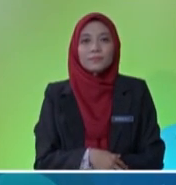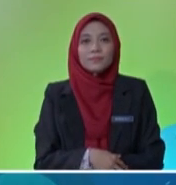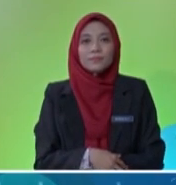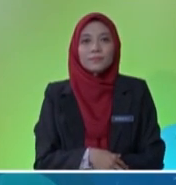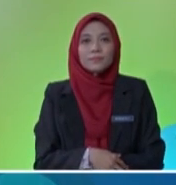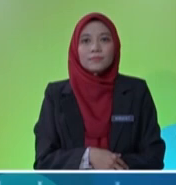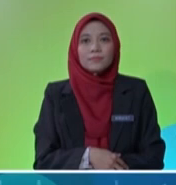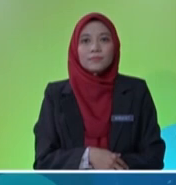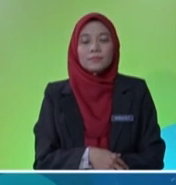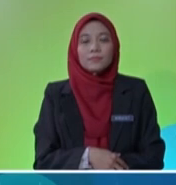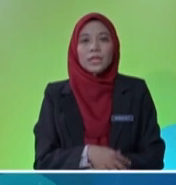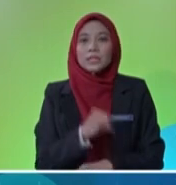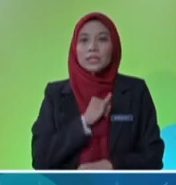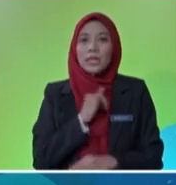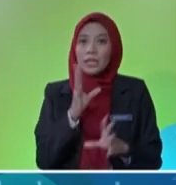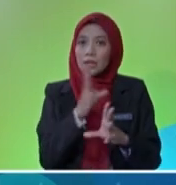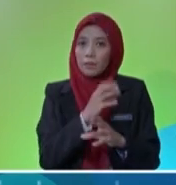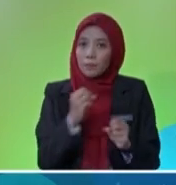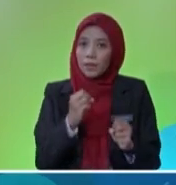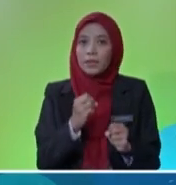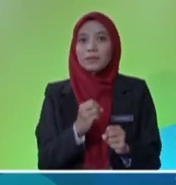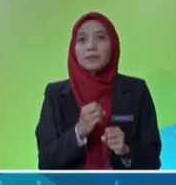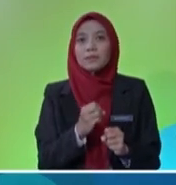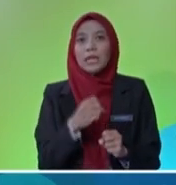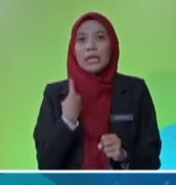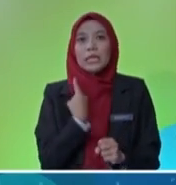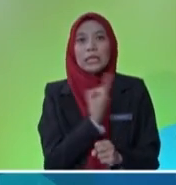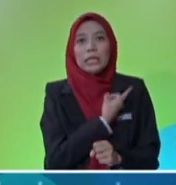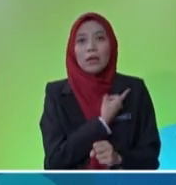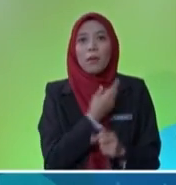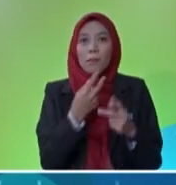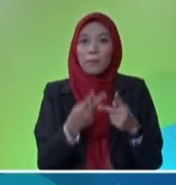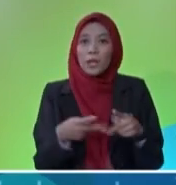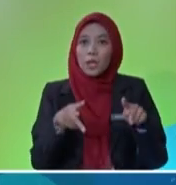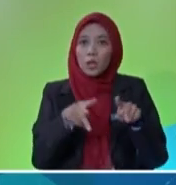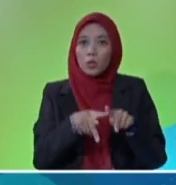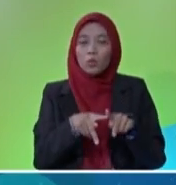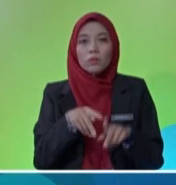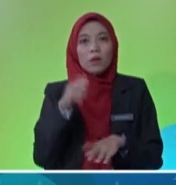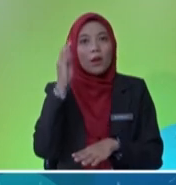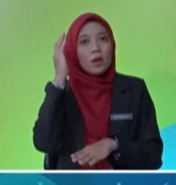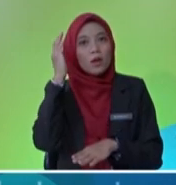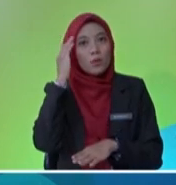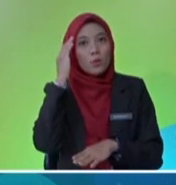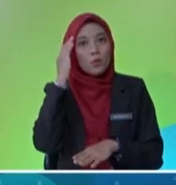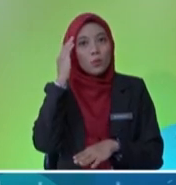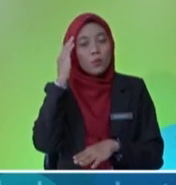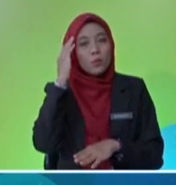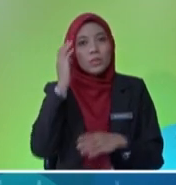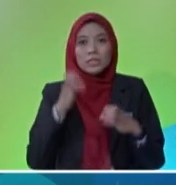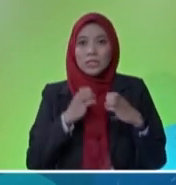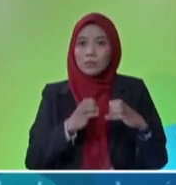Hai rumusan yang sih Capek indah Hai itu berilah mengenai pasti is kecewa Says Hai